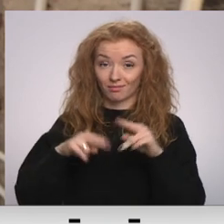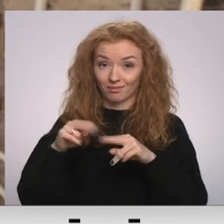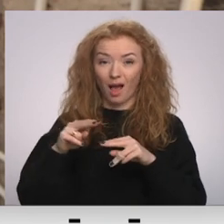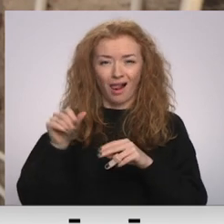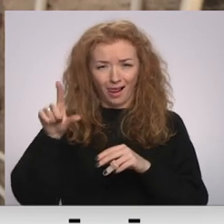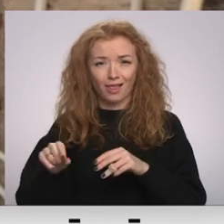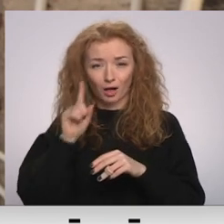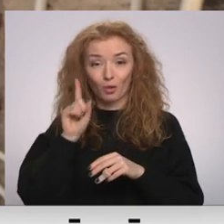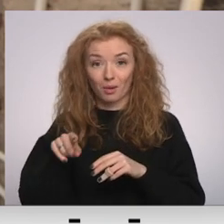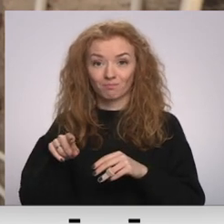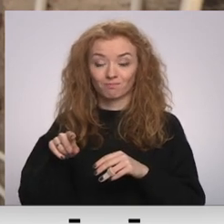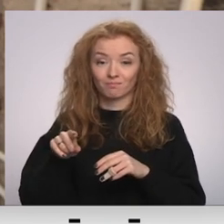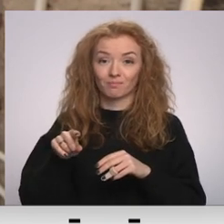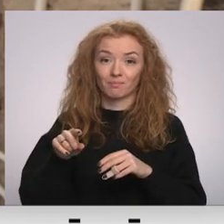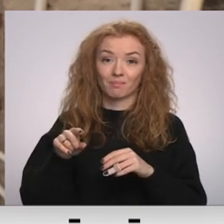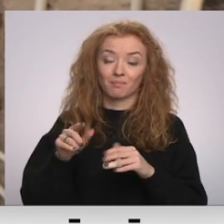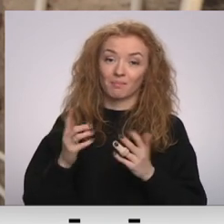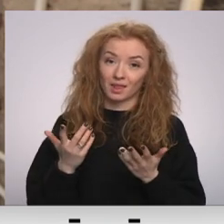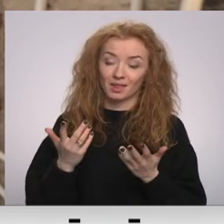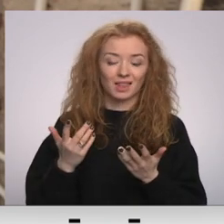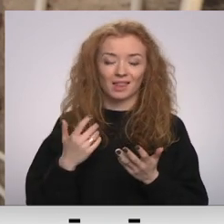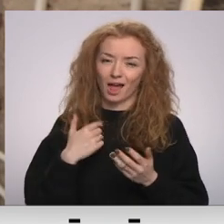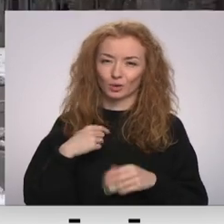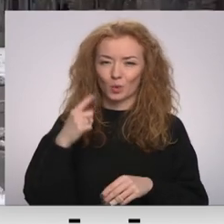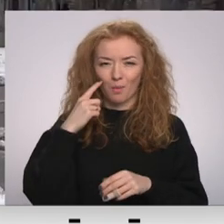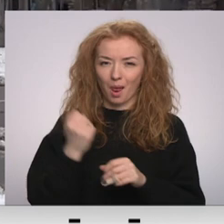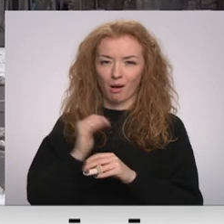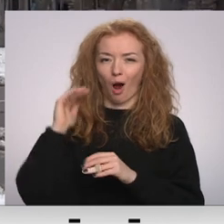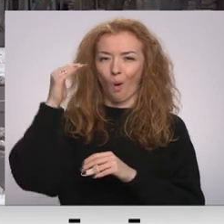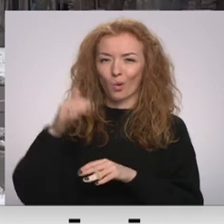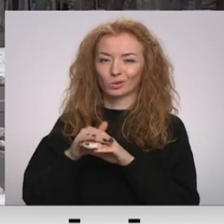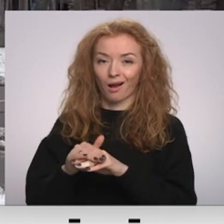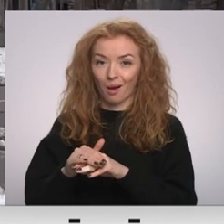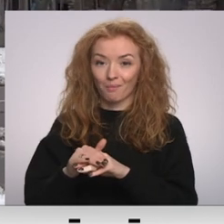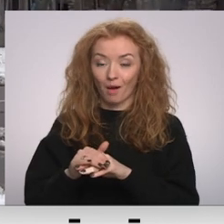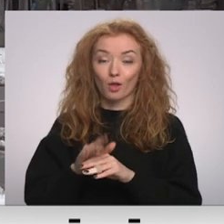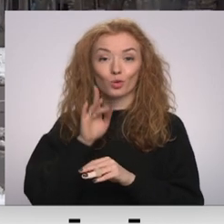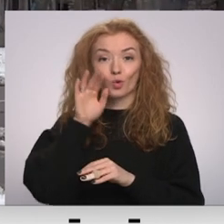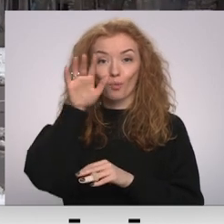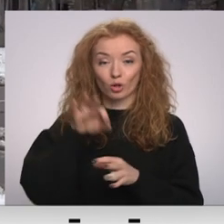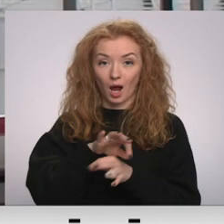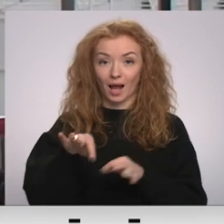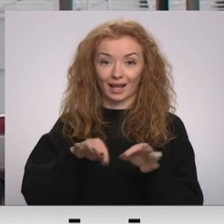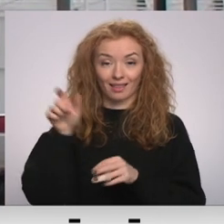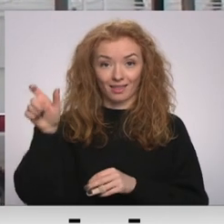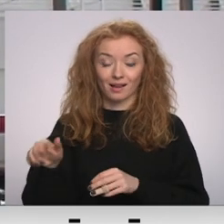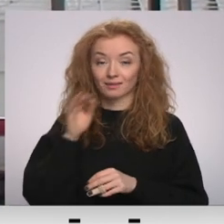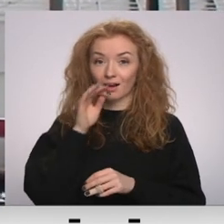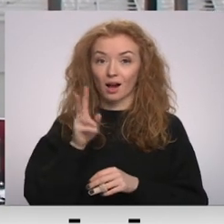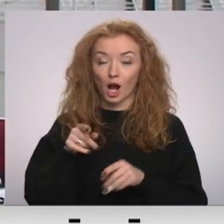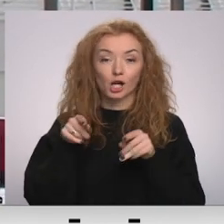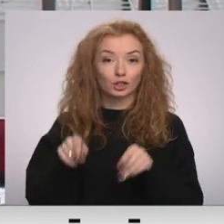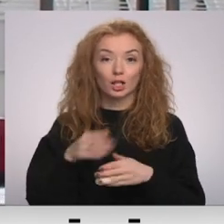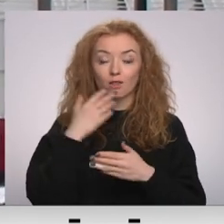lētāku, stikla klucīti, neesmu pārliecināts. Topošās rūpnīcas arhitekts Gundars Vīksne gan uzsver, ka šī